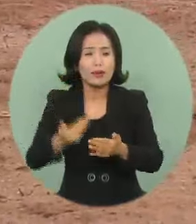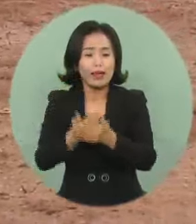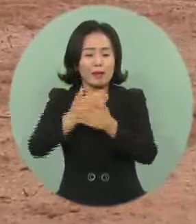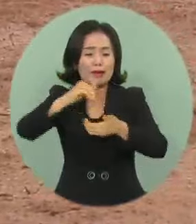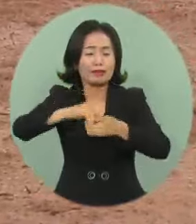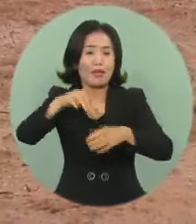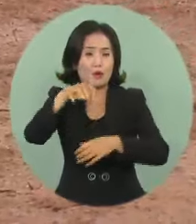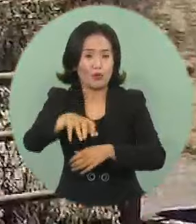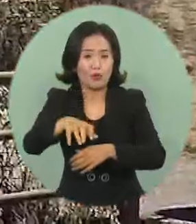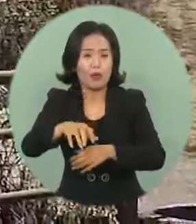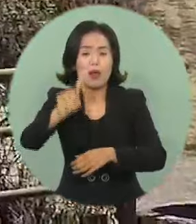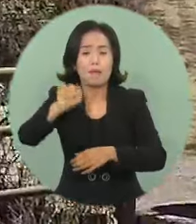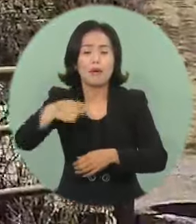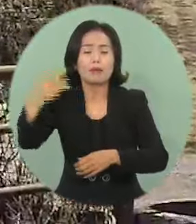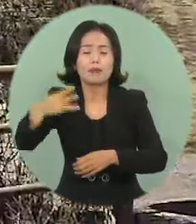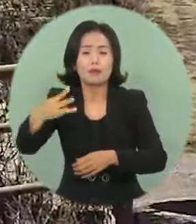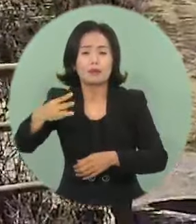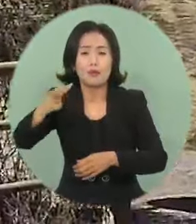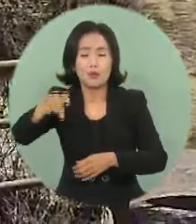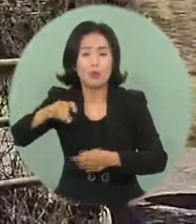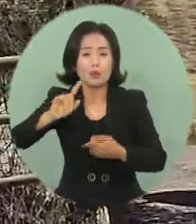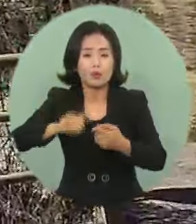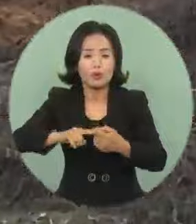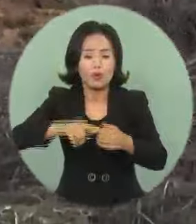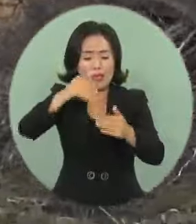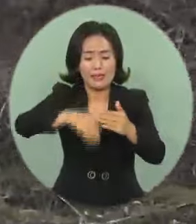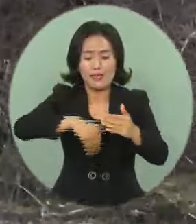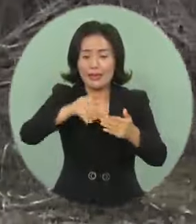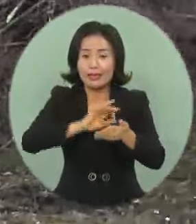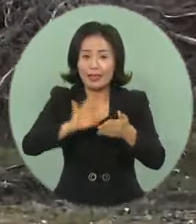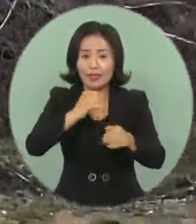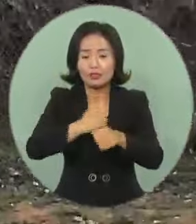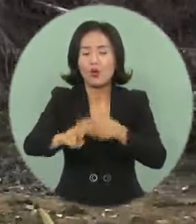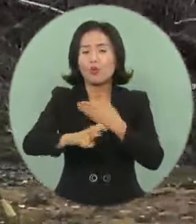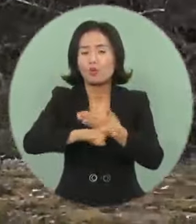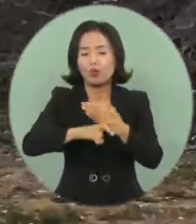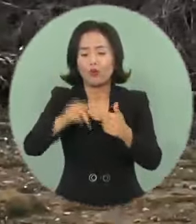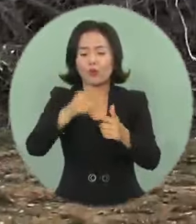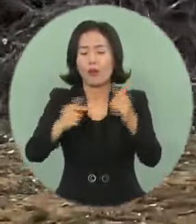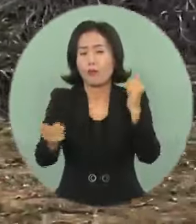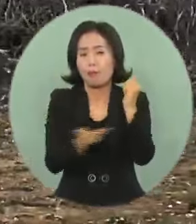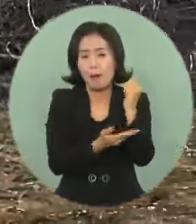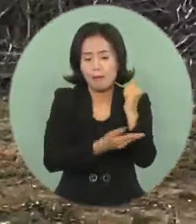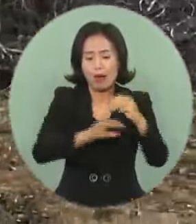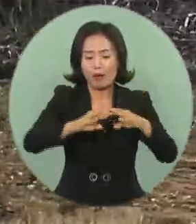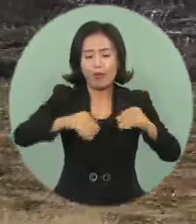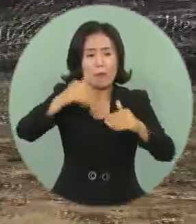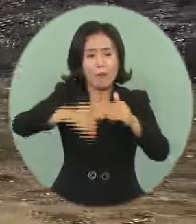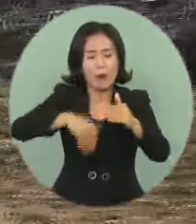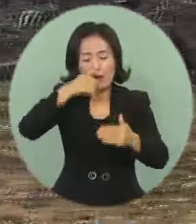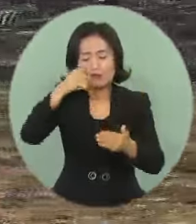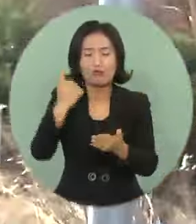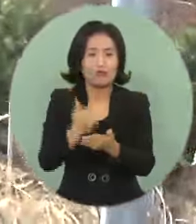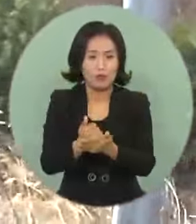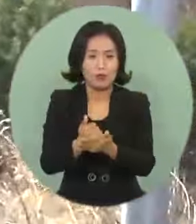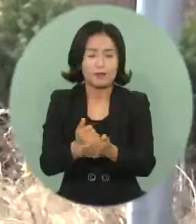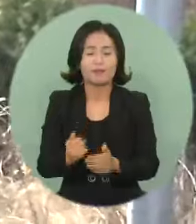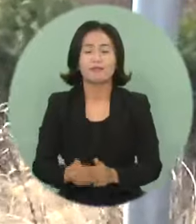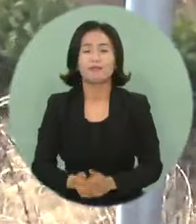있는 13,000제곱미터의 임야에 중장비를 동원해 불법으로 나무를 베고 땅을 파헤친 혐의를 받고